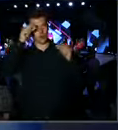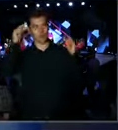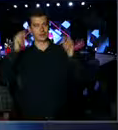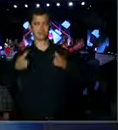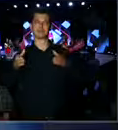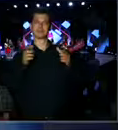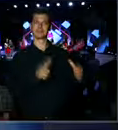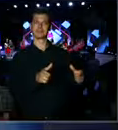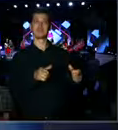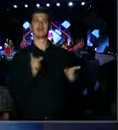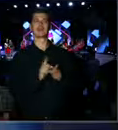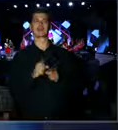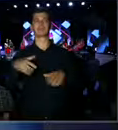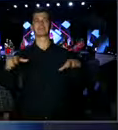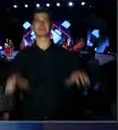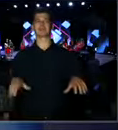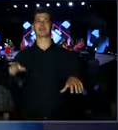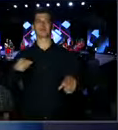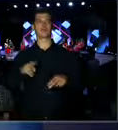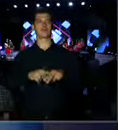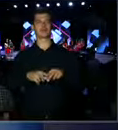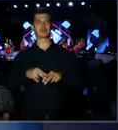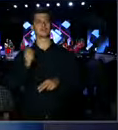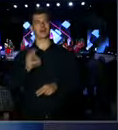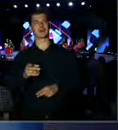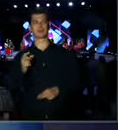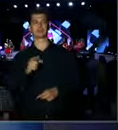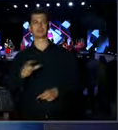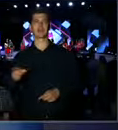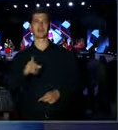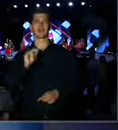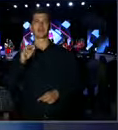również prezesa Fundacji Jedyna Taka, Katarzynę Wojtaszek